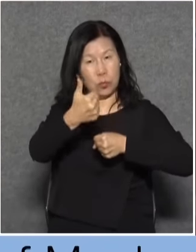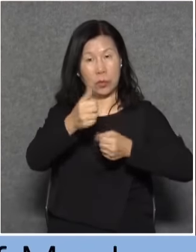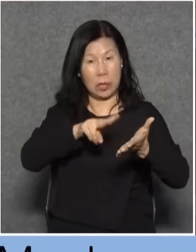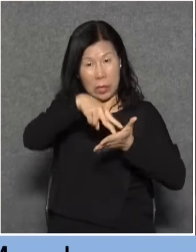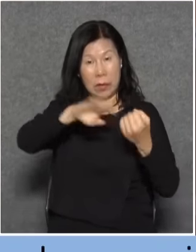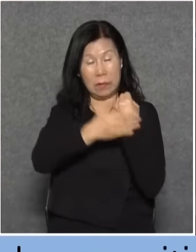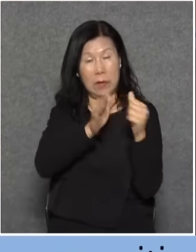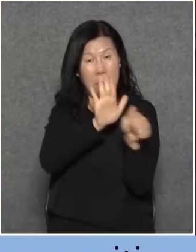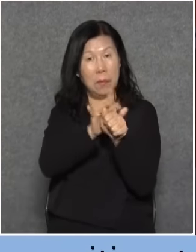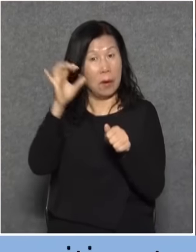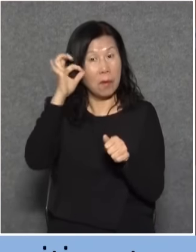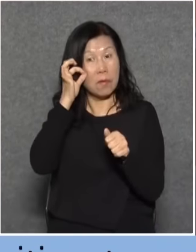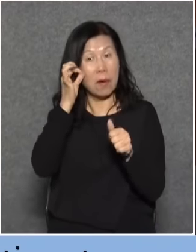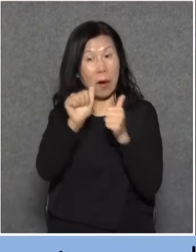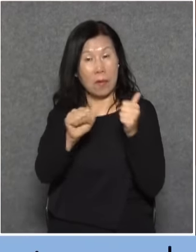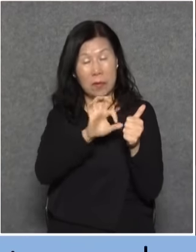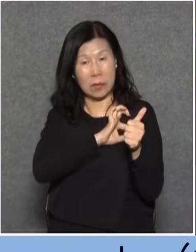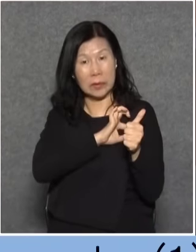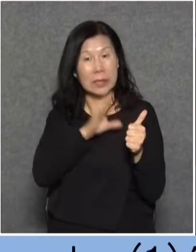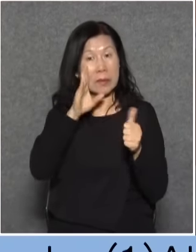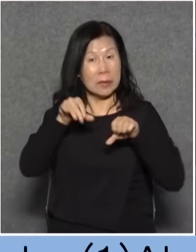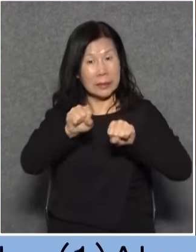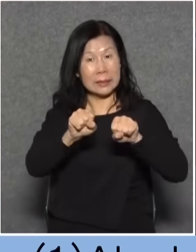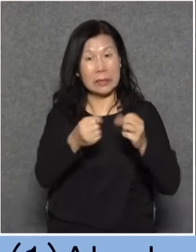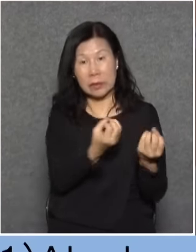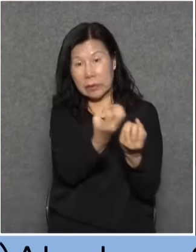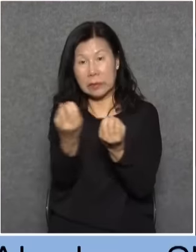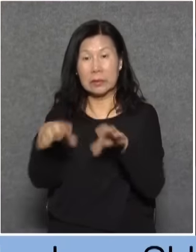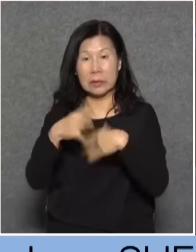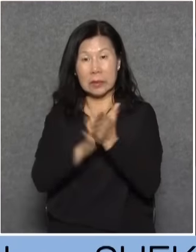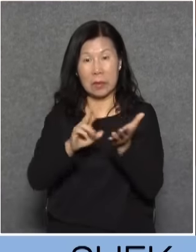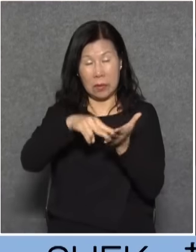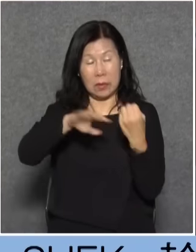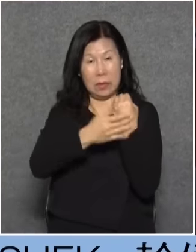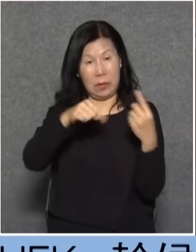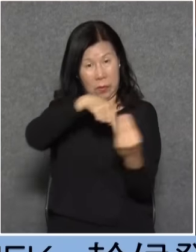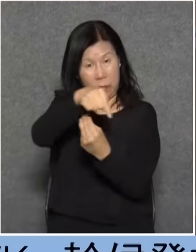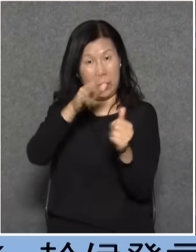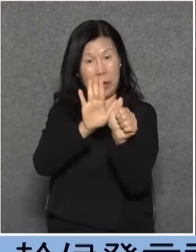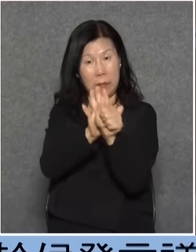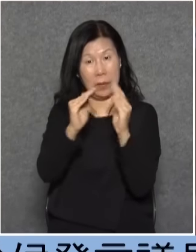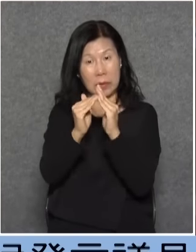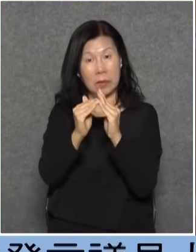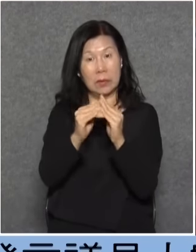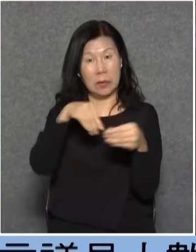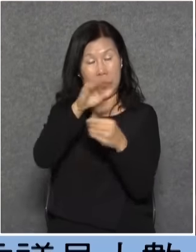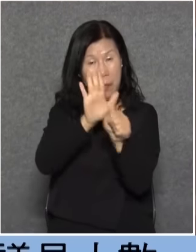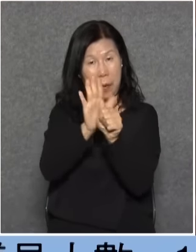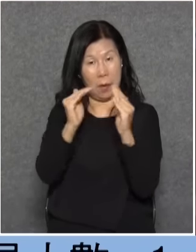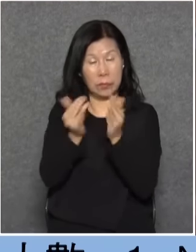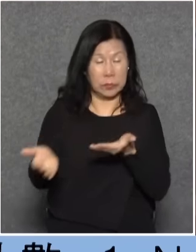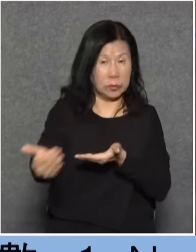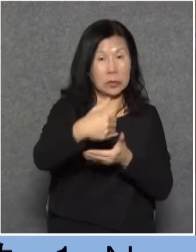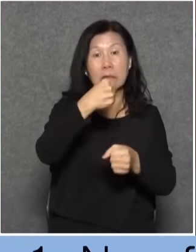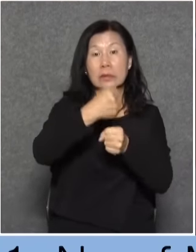貧小組委員會爭取的小販街市社區經濟，立法會環境事務委員會考察研究的環保回收業，其